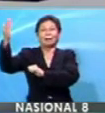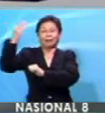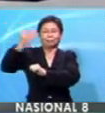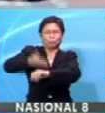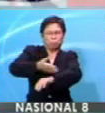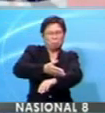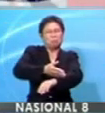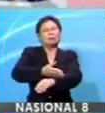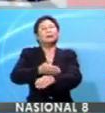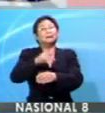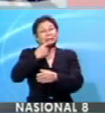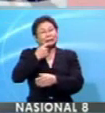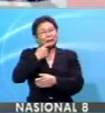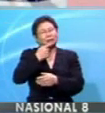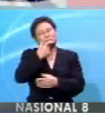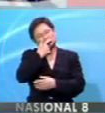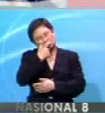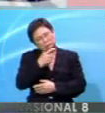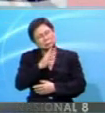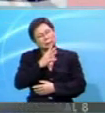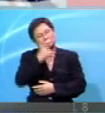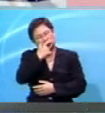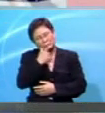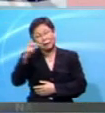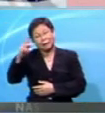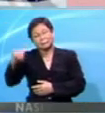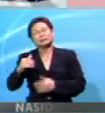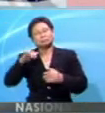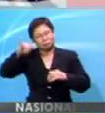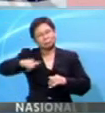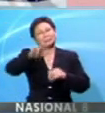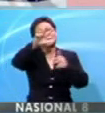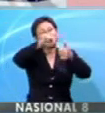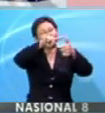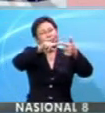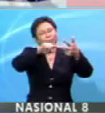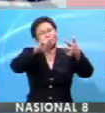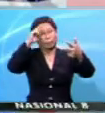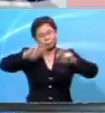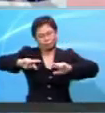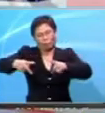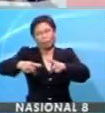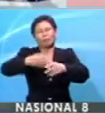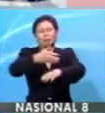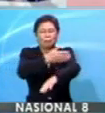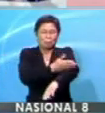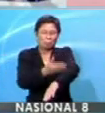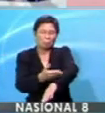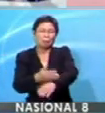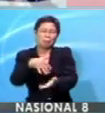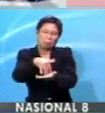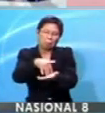sambil menyifatkannya sebagai mendukacitakan Ki mengakui tiga faktor telah menyebabkan prestasi Lembah